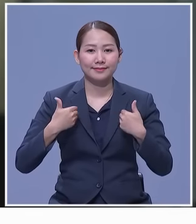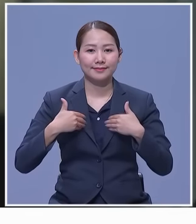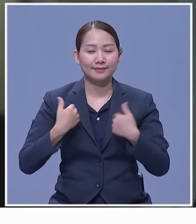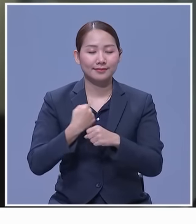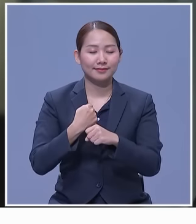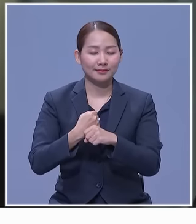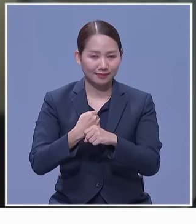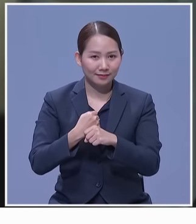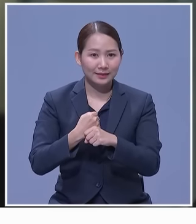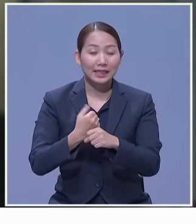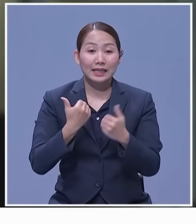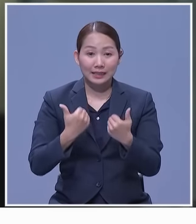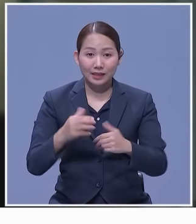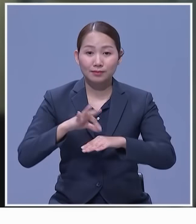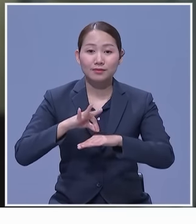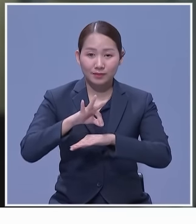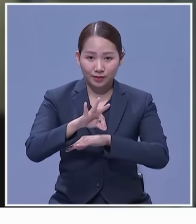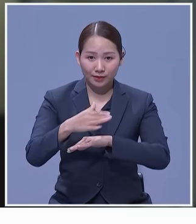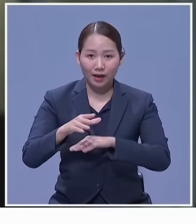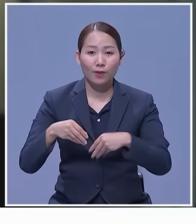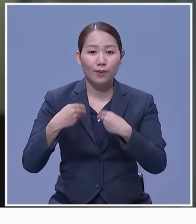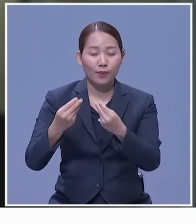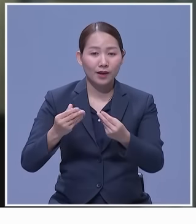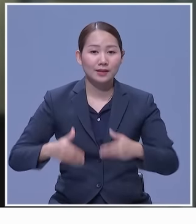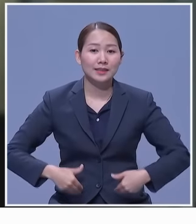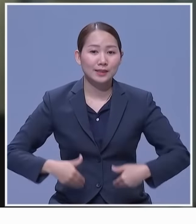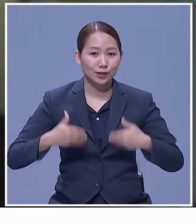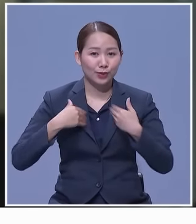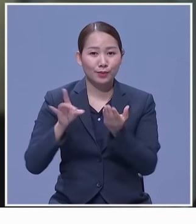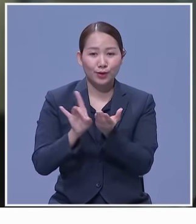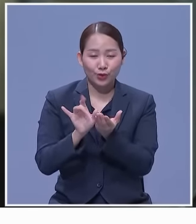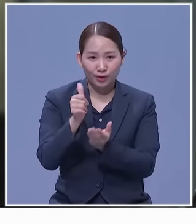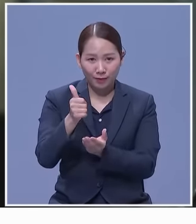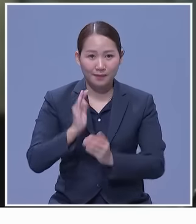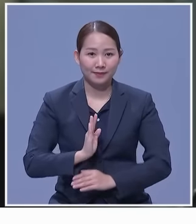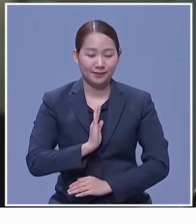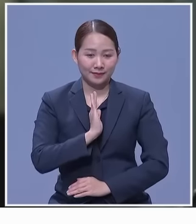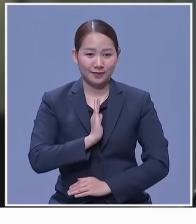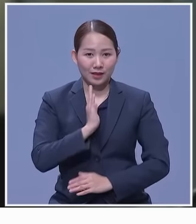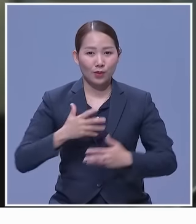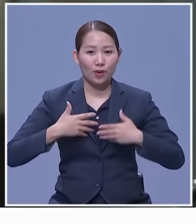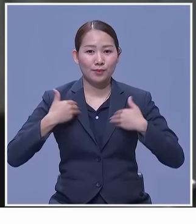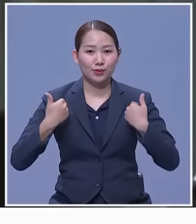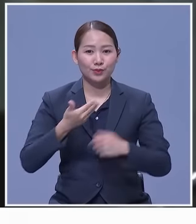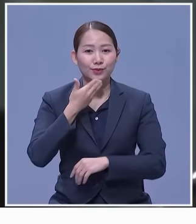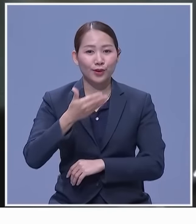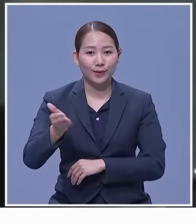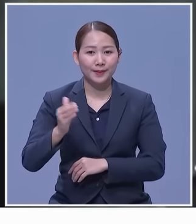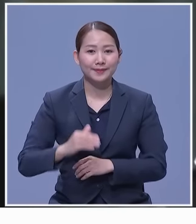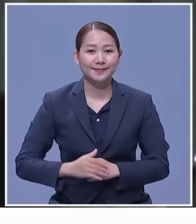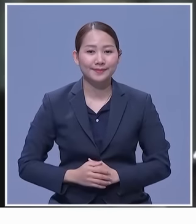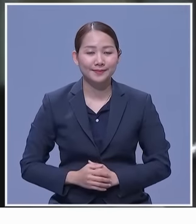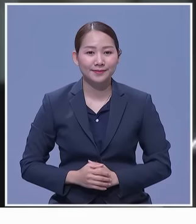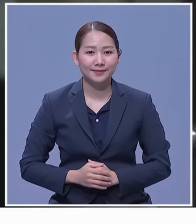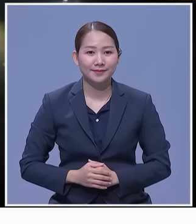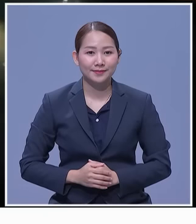ให้ท่านใช้ชีวิตในวัยเกษียณอย่างมีคุณภาพมีศักดิ์ศรีและมีความสุขต่อไปเช่นกันขอบคุณครับ แสดงความเ